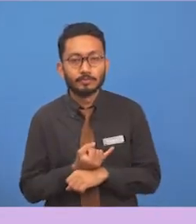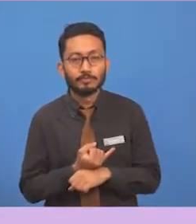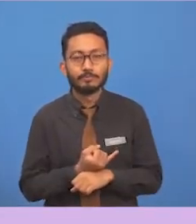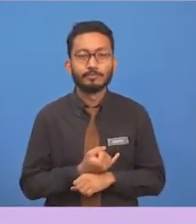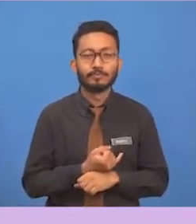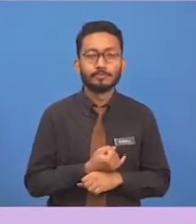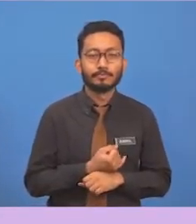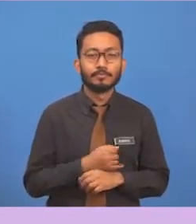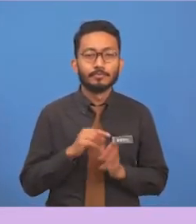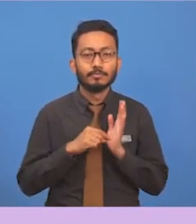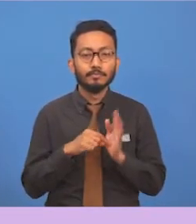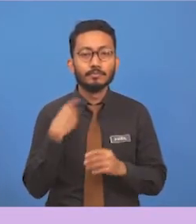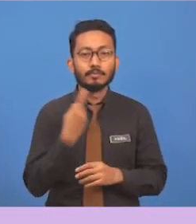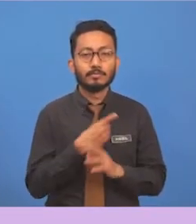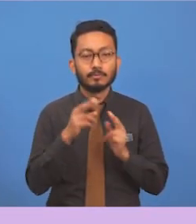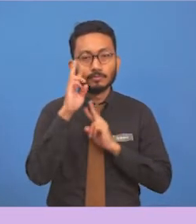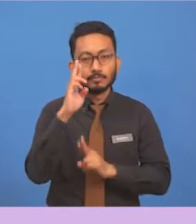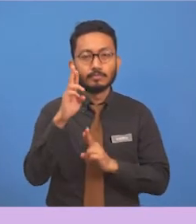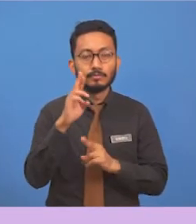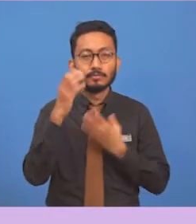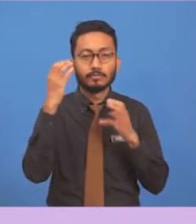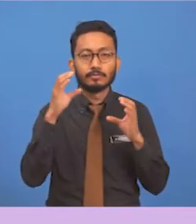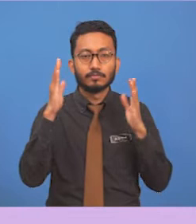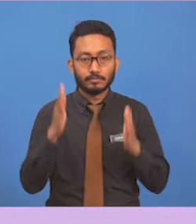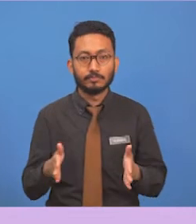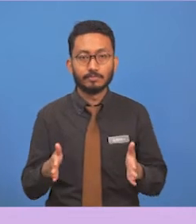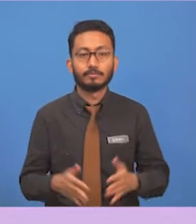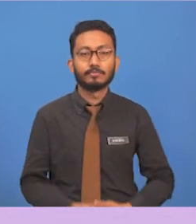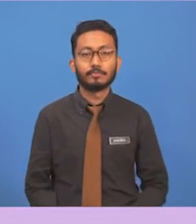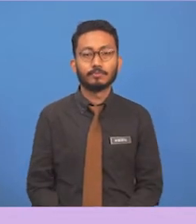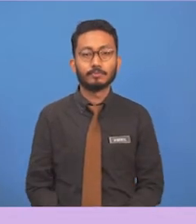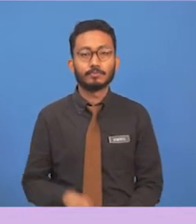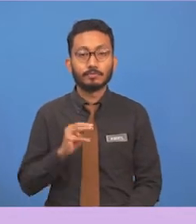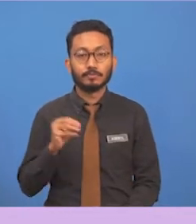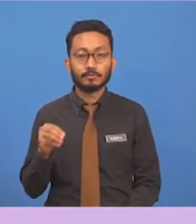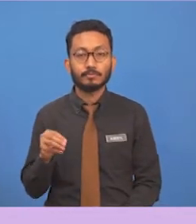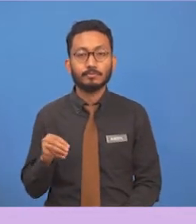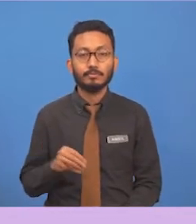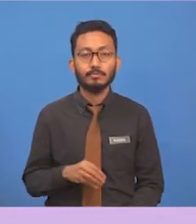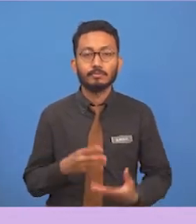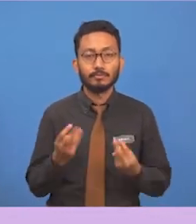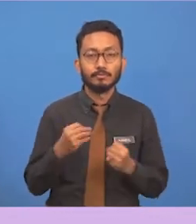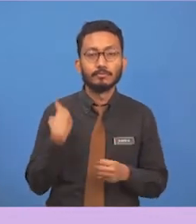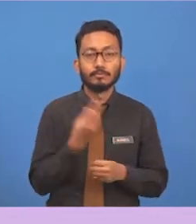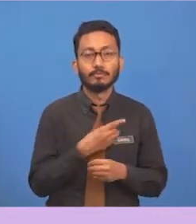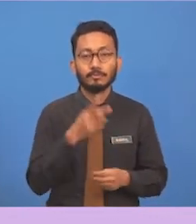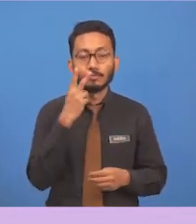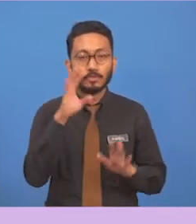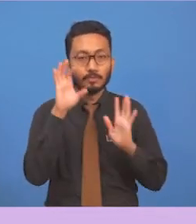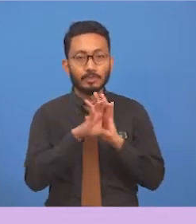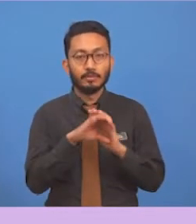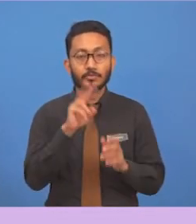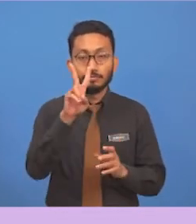Anda menghormati guru besar murid-murid coba perhatikan gambar-gambar situasi ini situasi